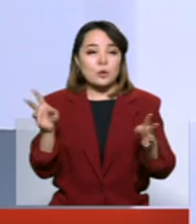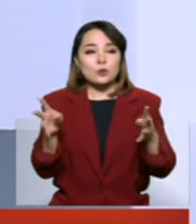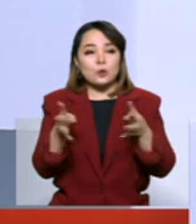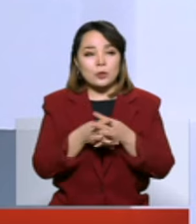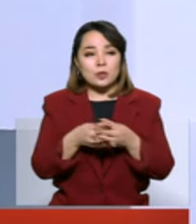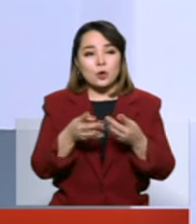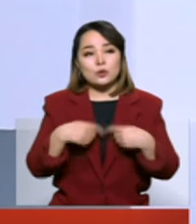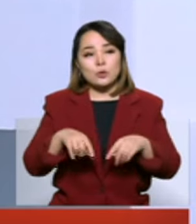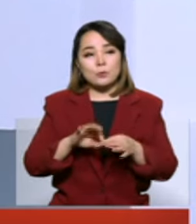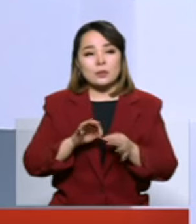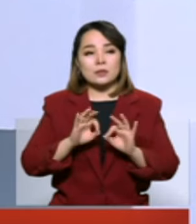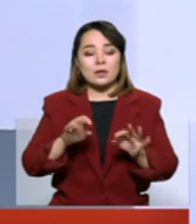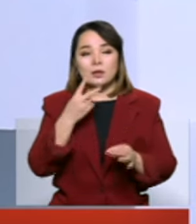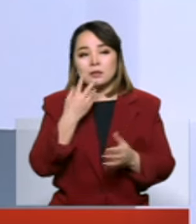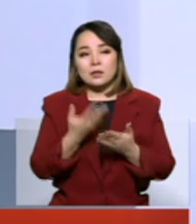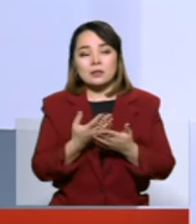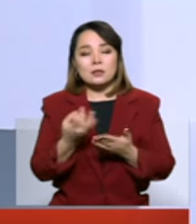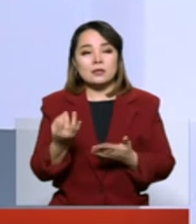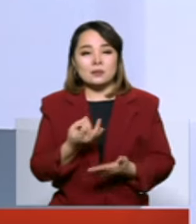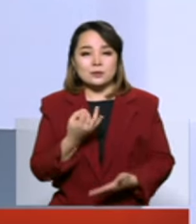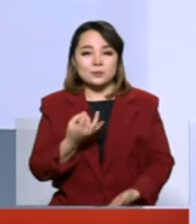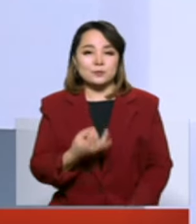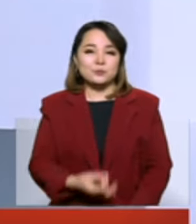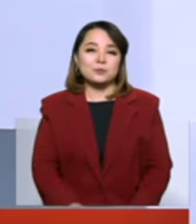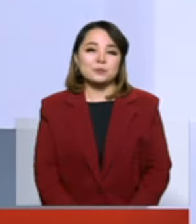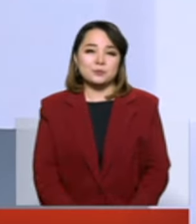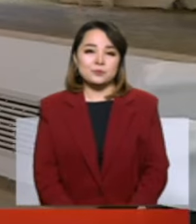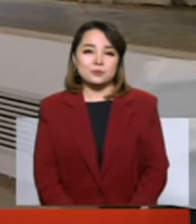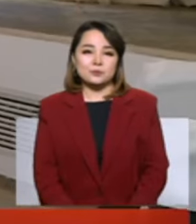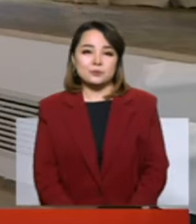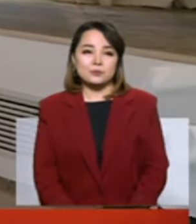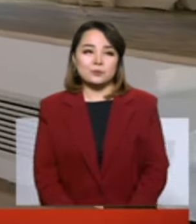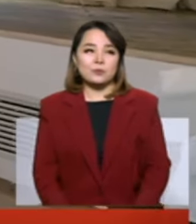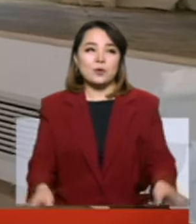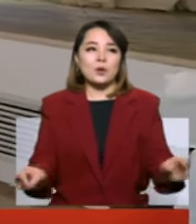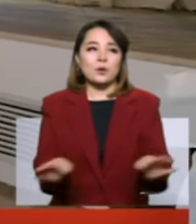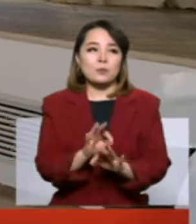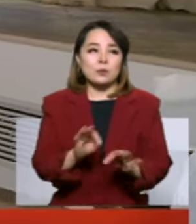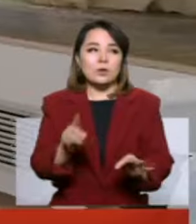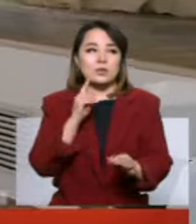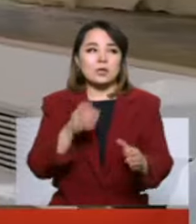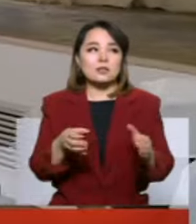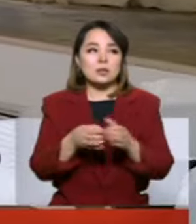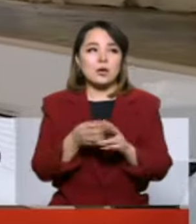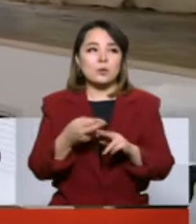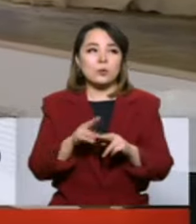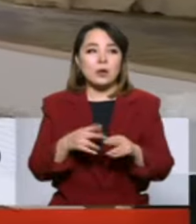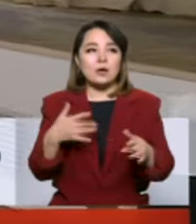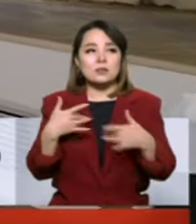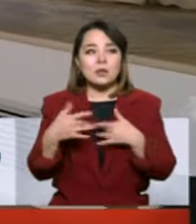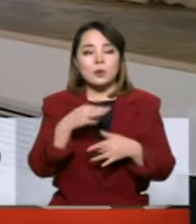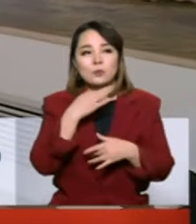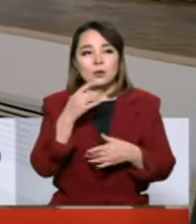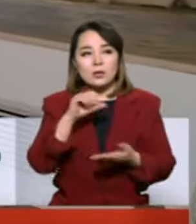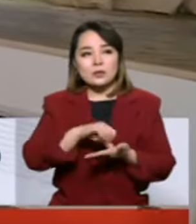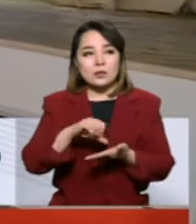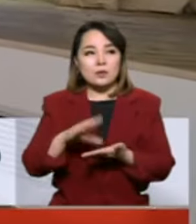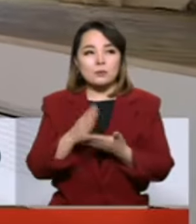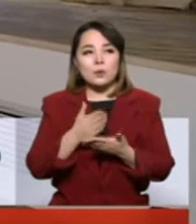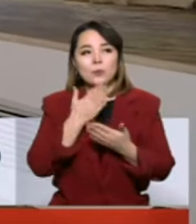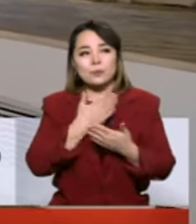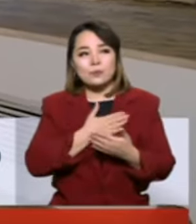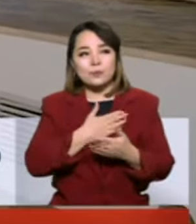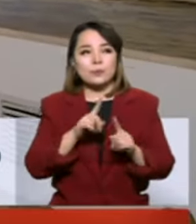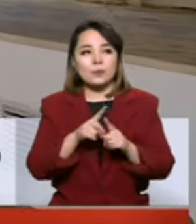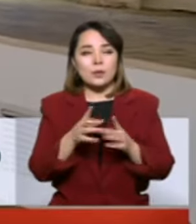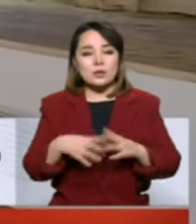үйлестірген ұжым жайлы Аида Ахметбек рет-ретімен. Музыкалық жас көрермен театрының бұл сахнасында талай таланттың арасында махаббат